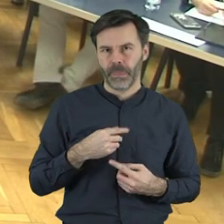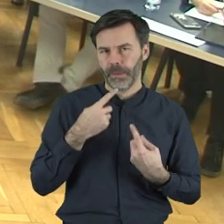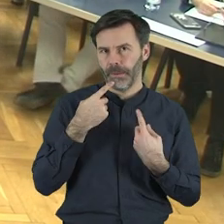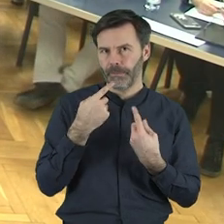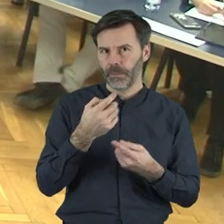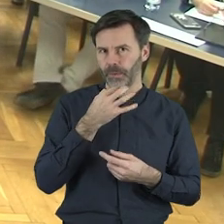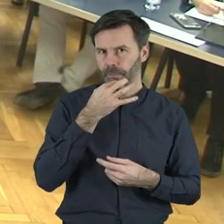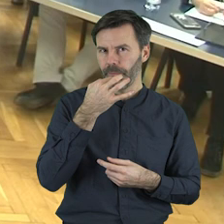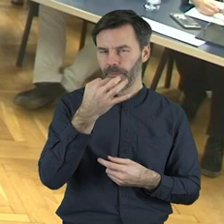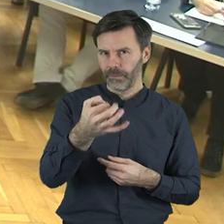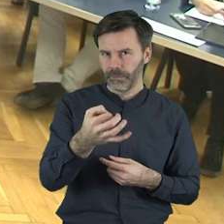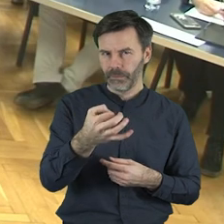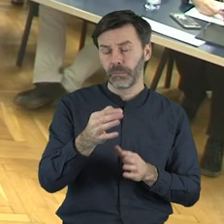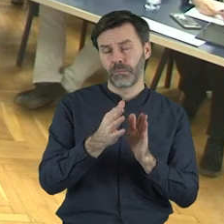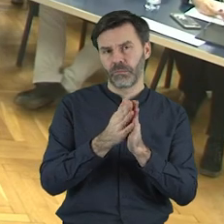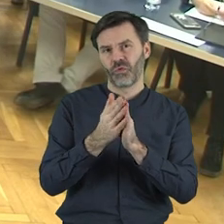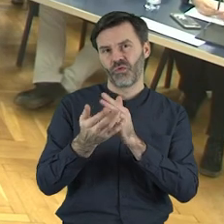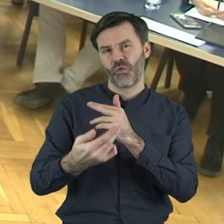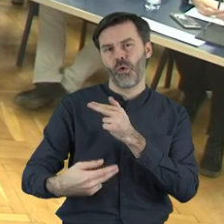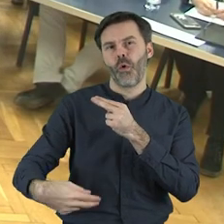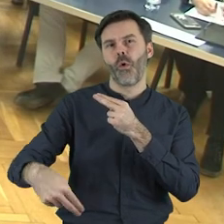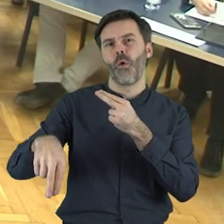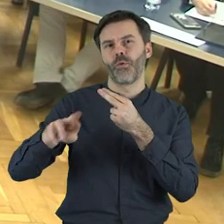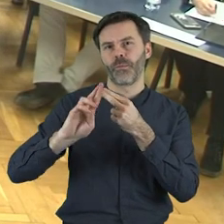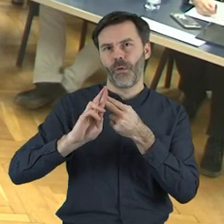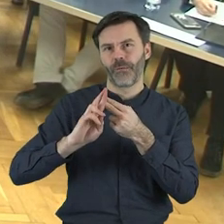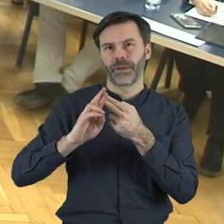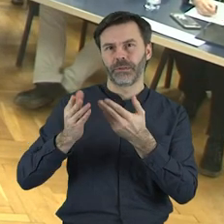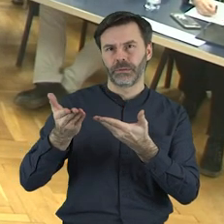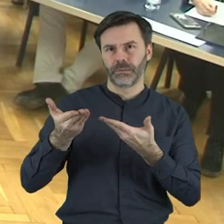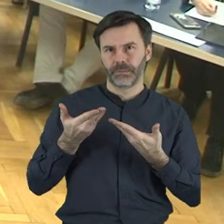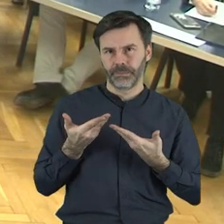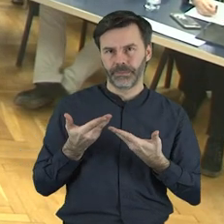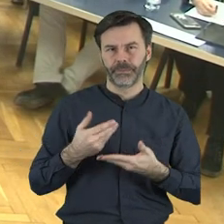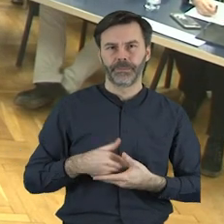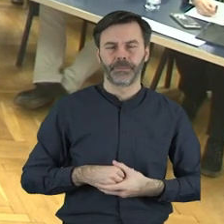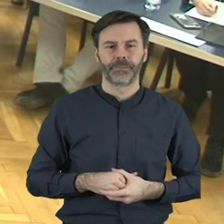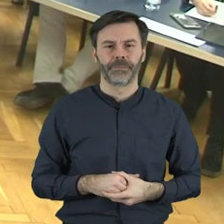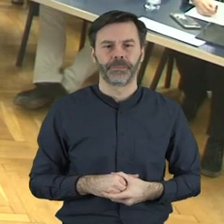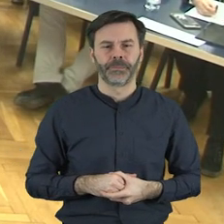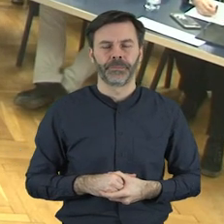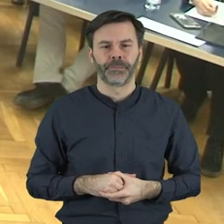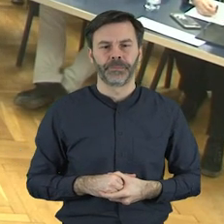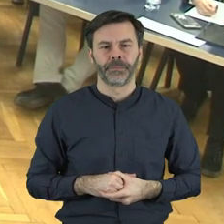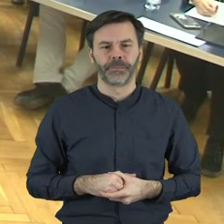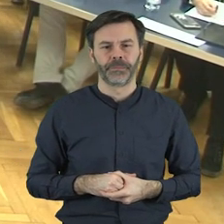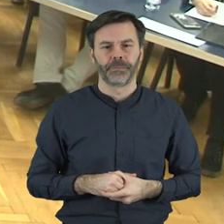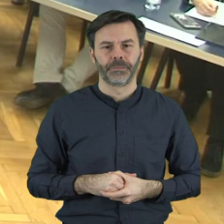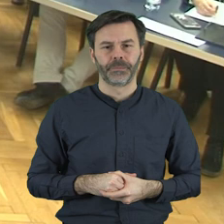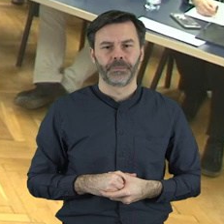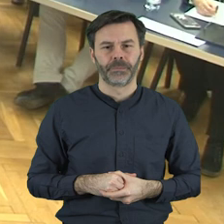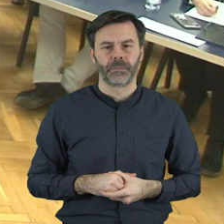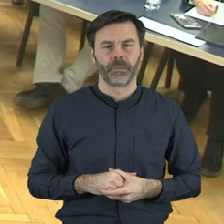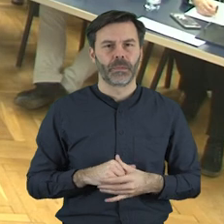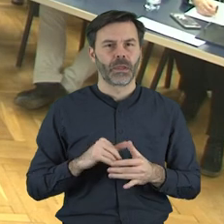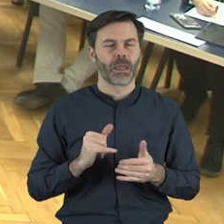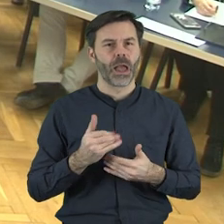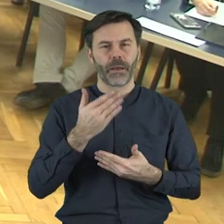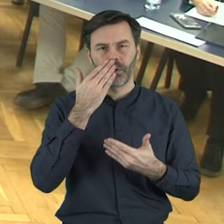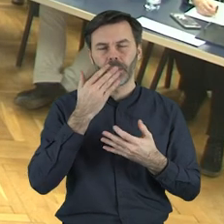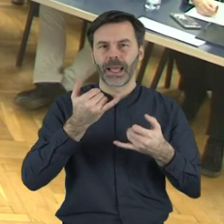dać jasność w sprawie sytuacji obecnej, jak i planowanych